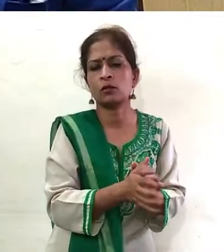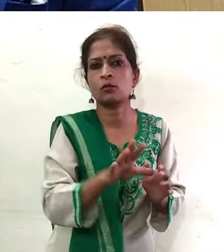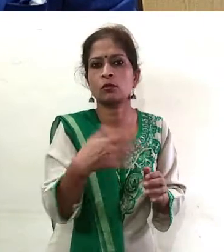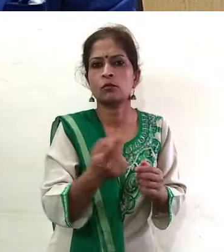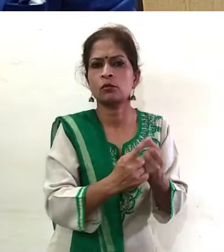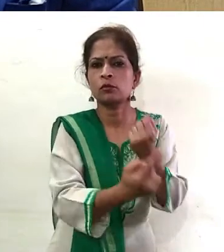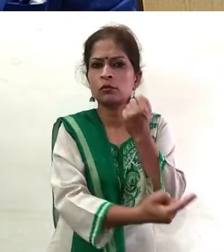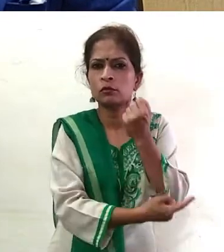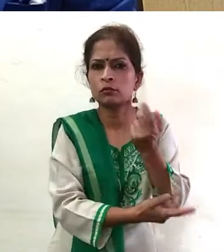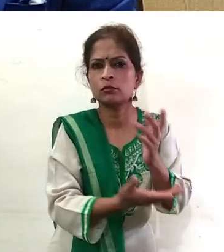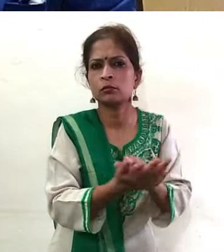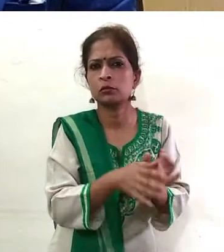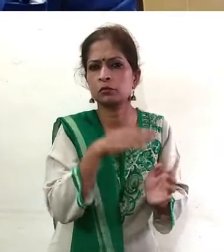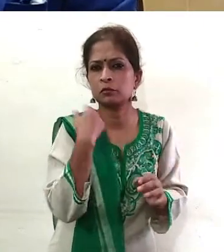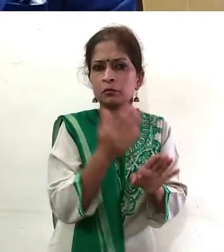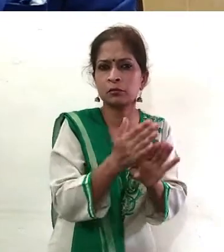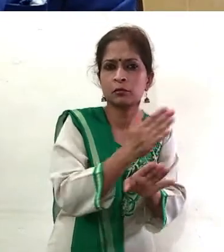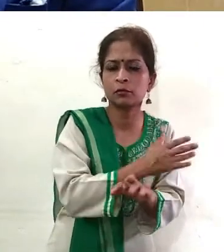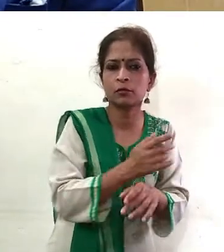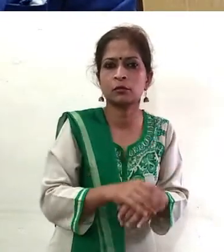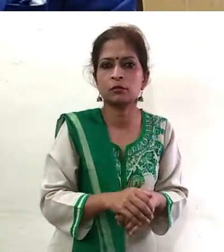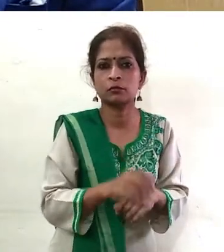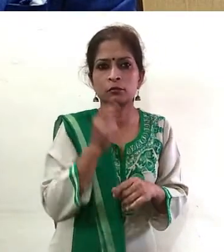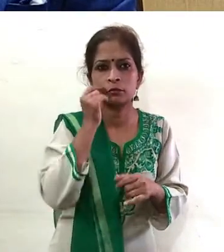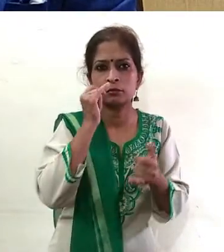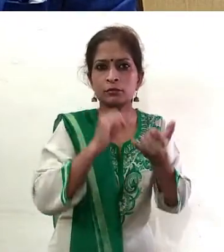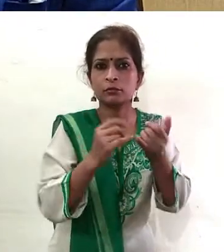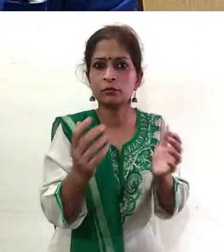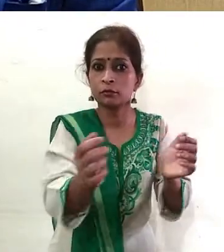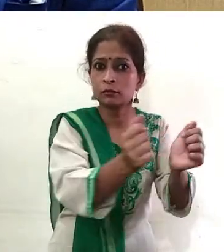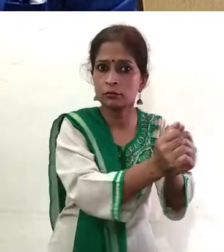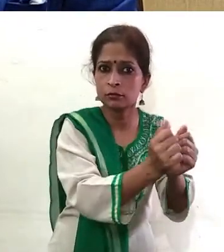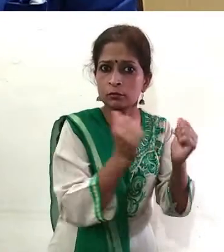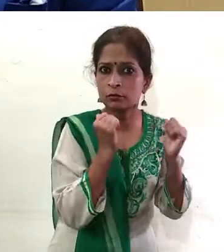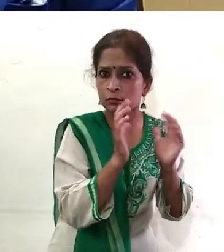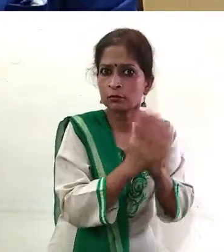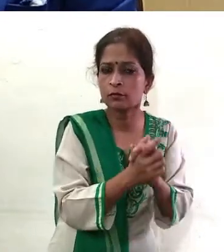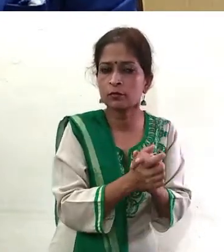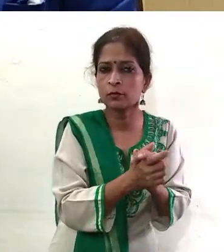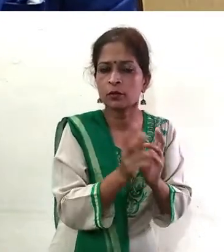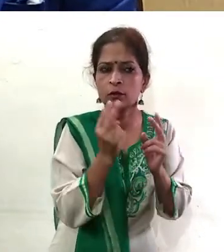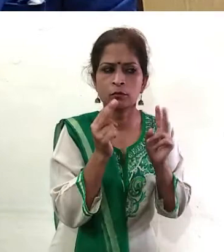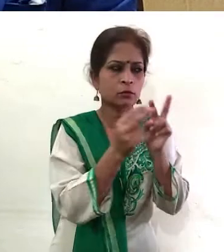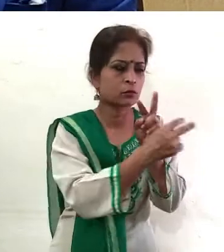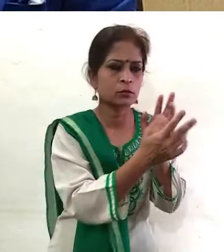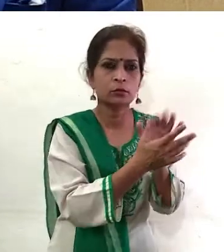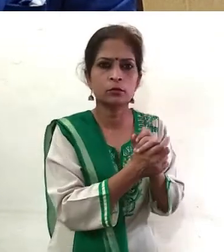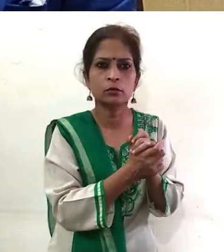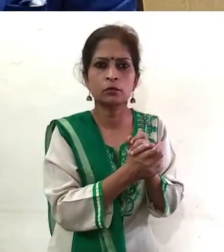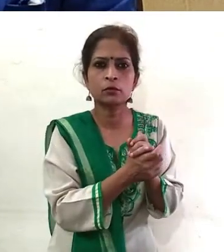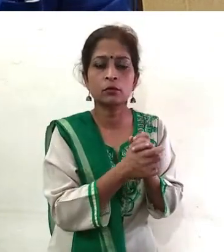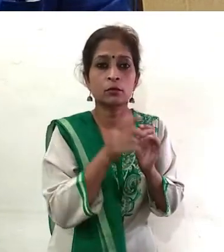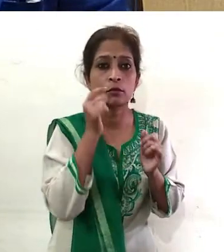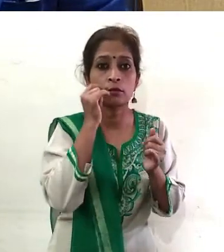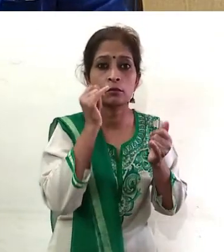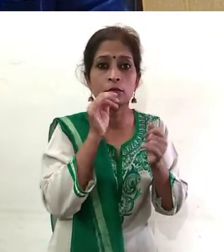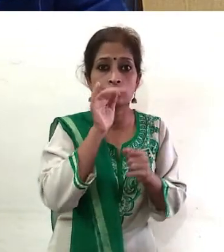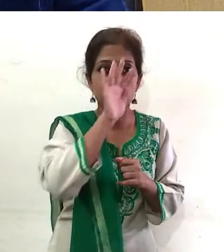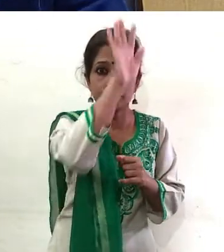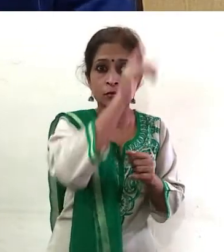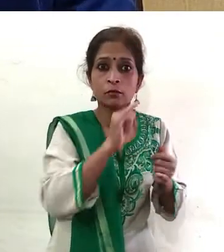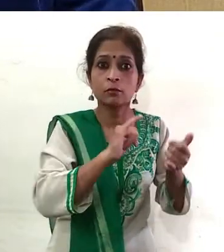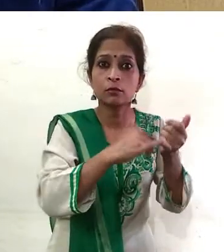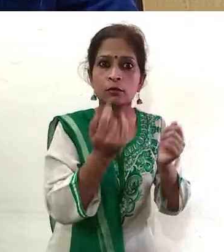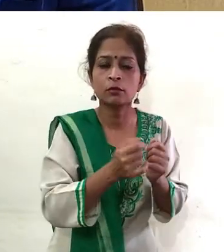आखिरी दिन होने वाला था सकुनी पास बैठा हुआ था जैसे ही वह इसे मुड़ा सुभाष ने जोर की लात मारी